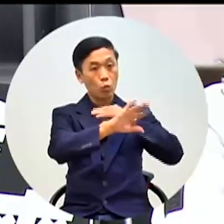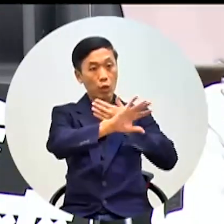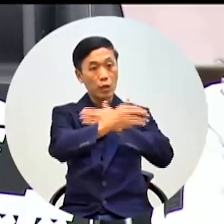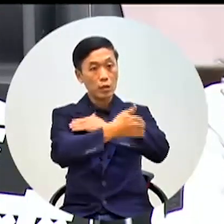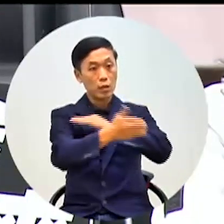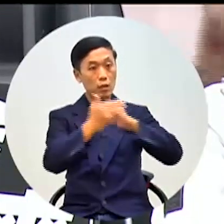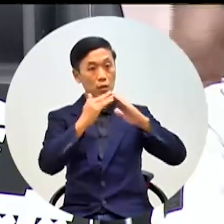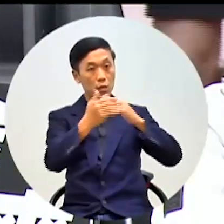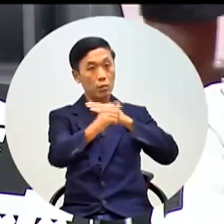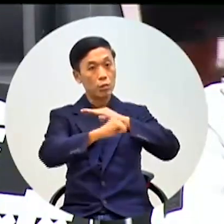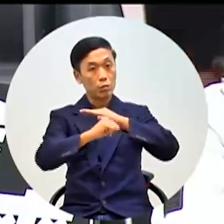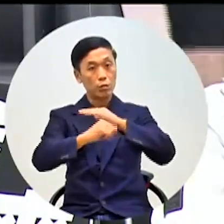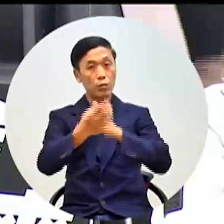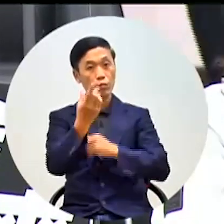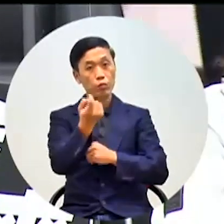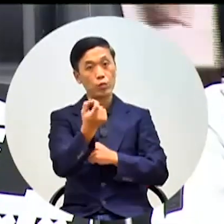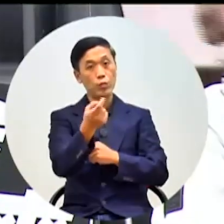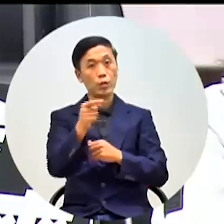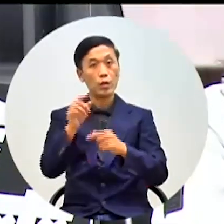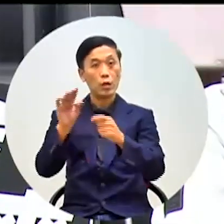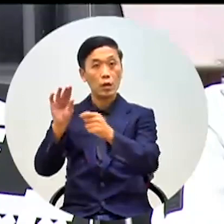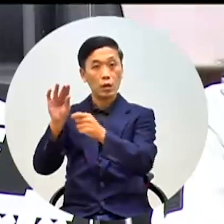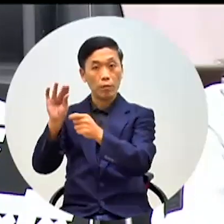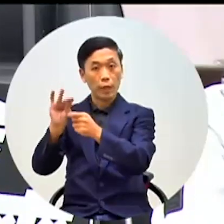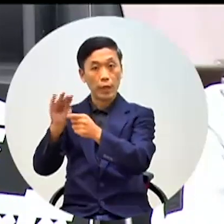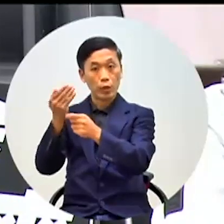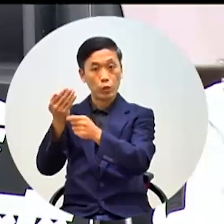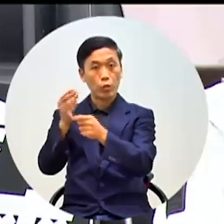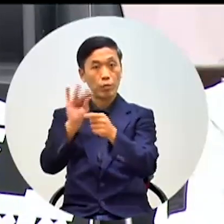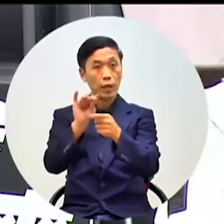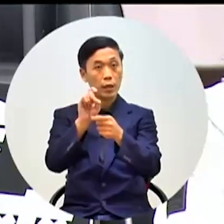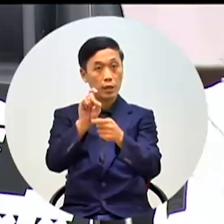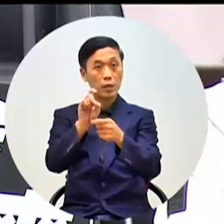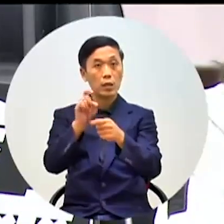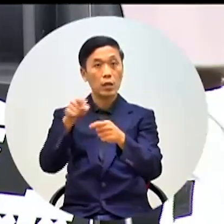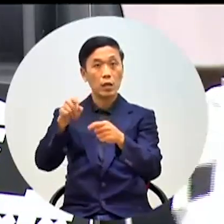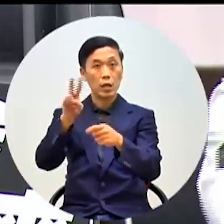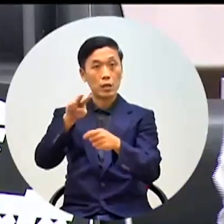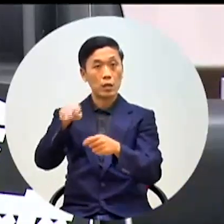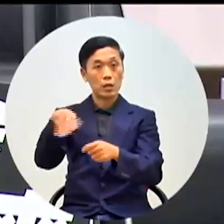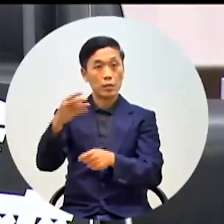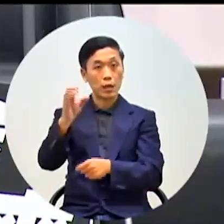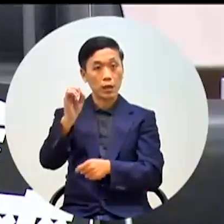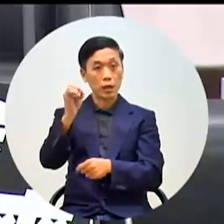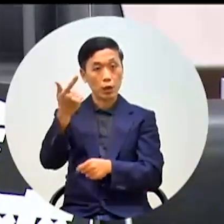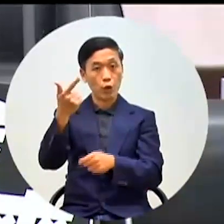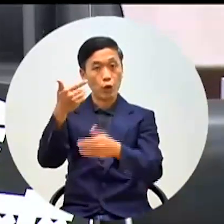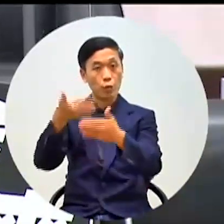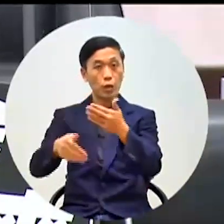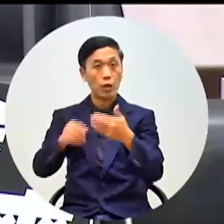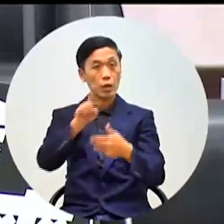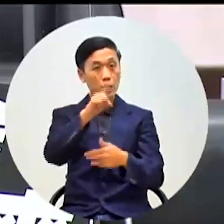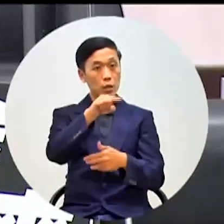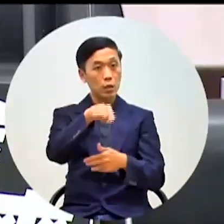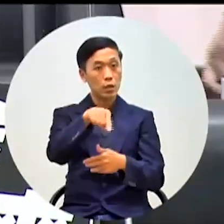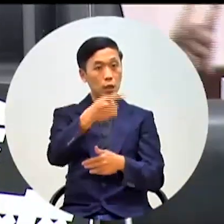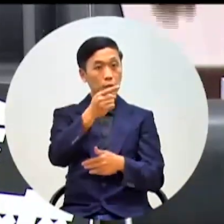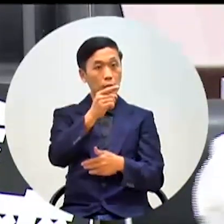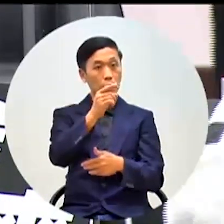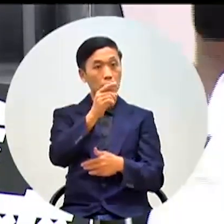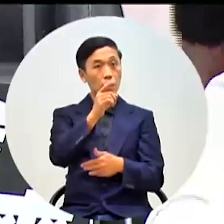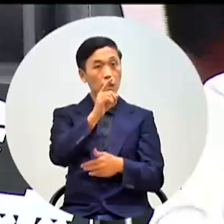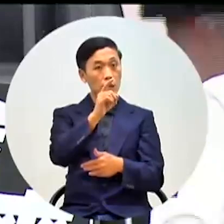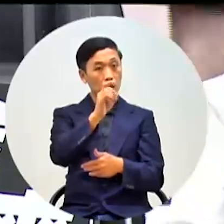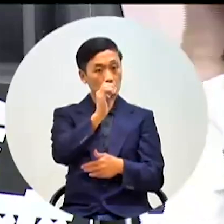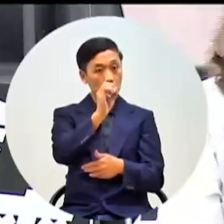2019年跟我们的2110年掉了2406人跟1114人，起掉。为